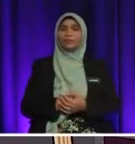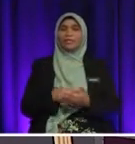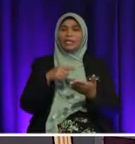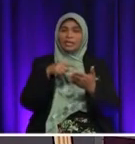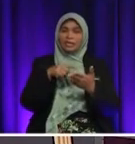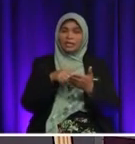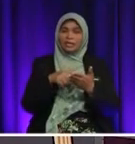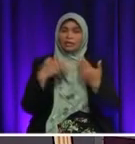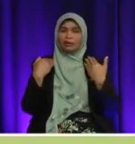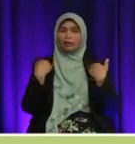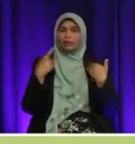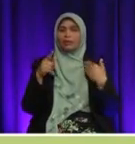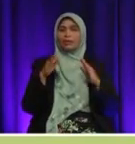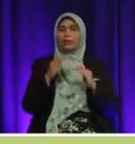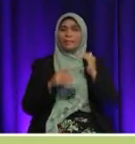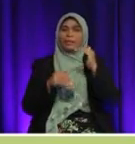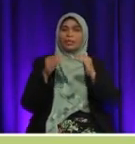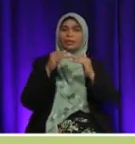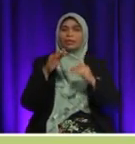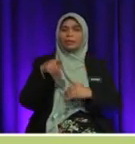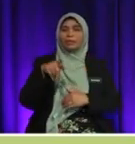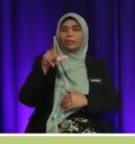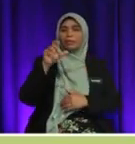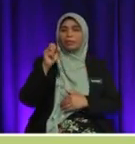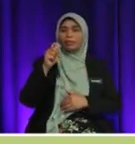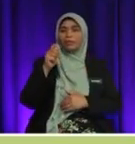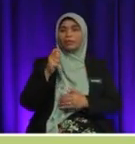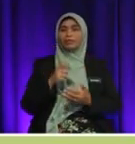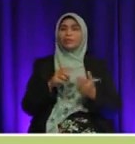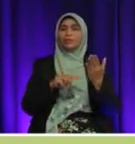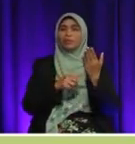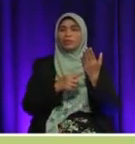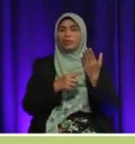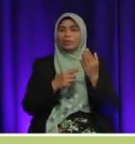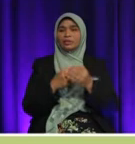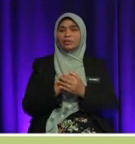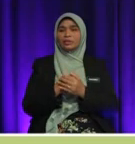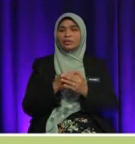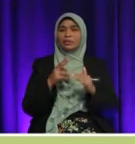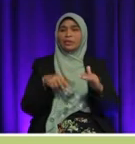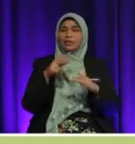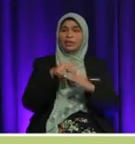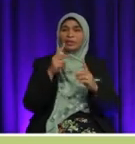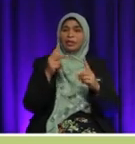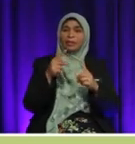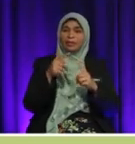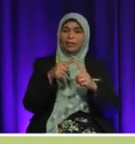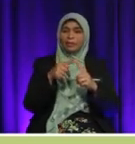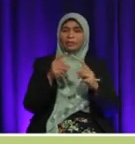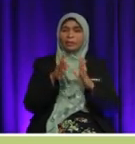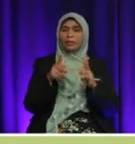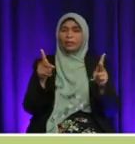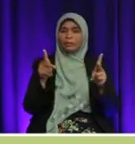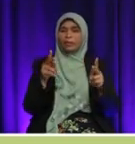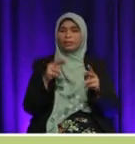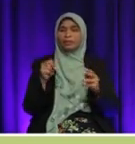adalah binaan plot. Binaan plot ini dia bermula daripada permulaan, dia naik kepada perkembangan, dia pergi